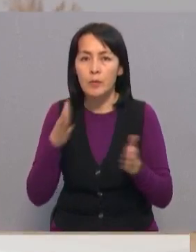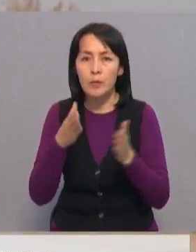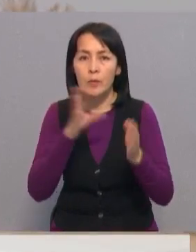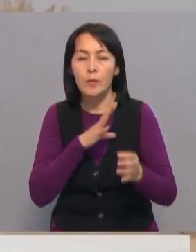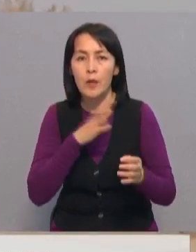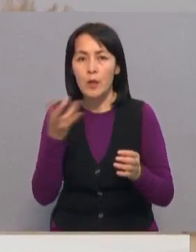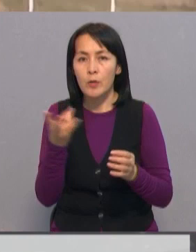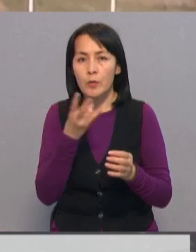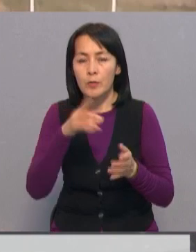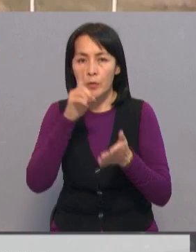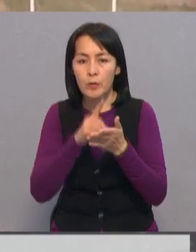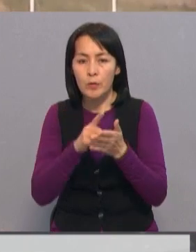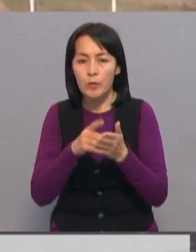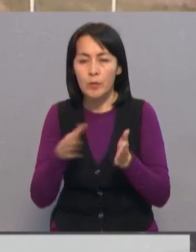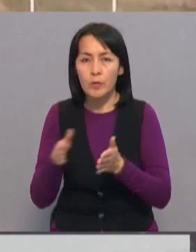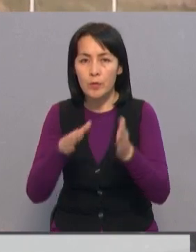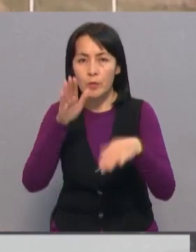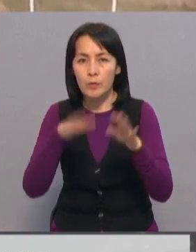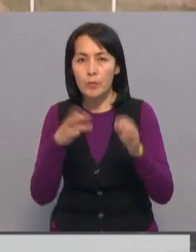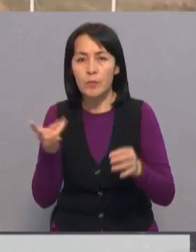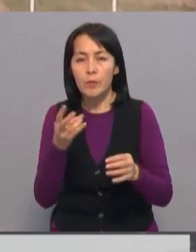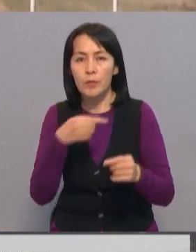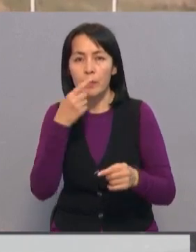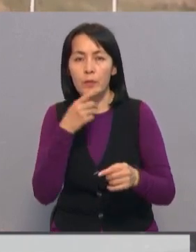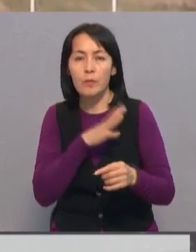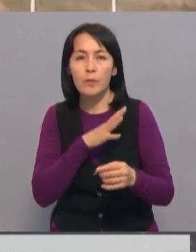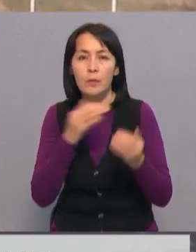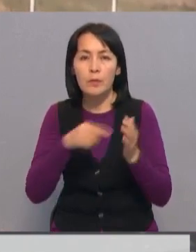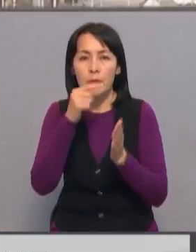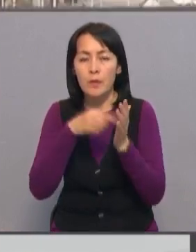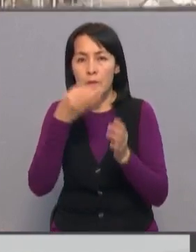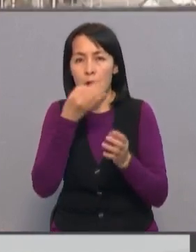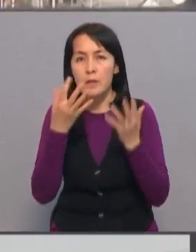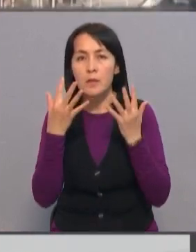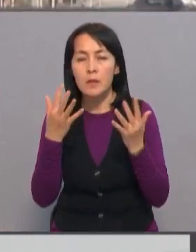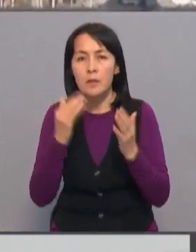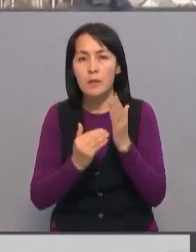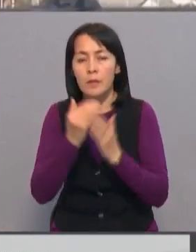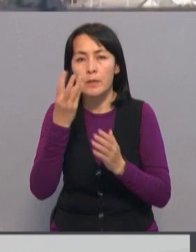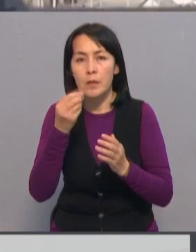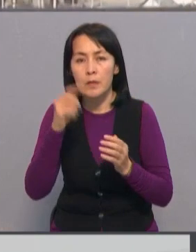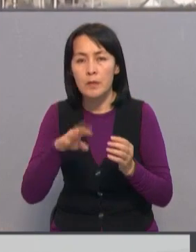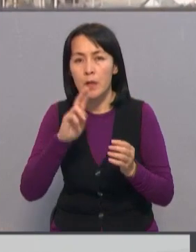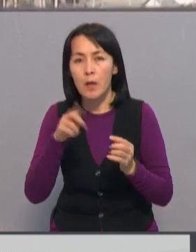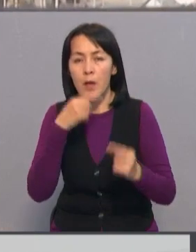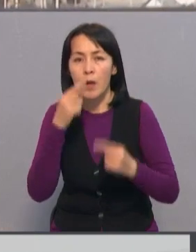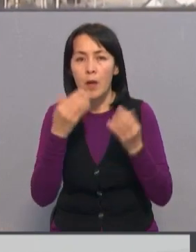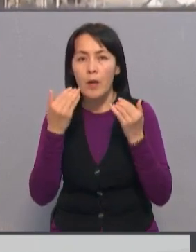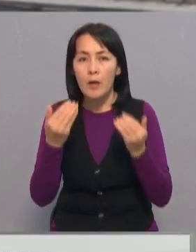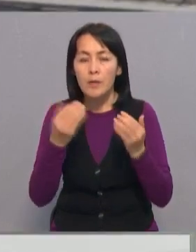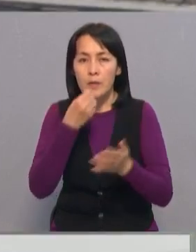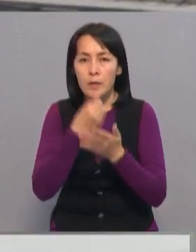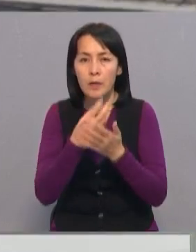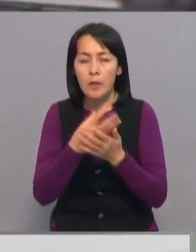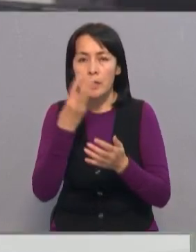были, нужно должное содержание дорог, заявил Карабаев. Отвечая на вопрос о том, насколько вырастут тарифы, Карабаев заявил, что